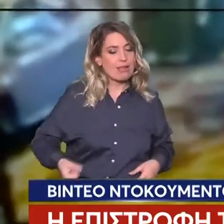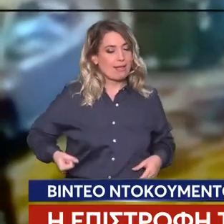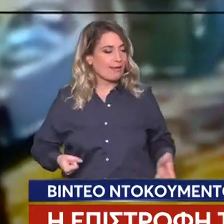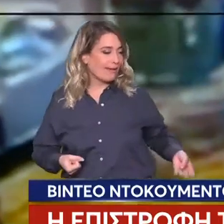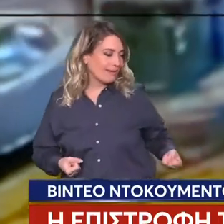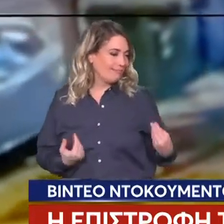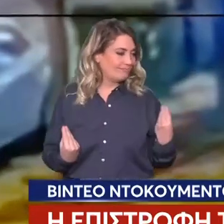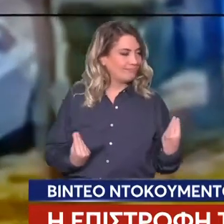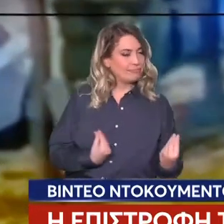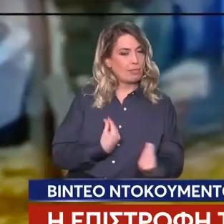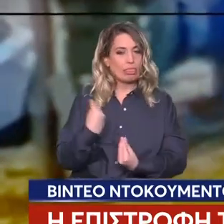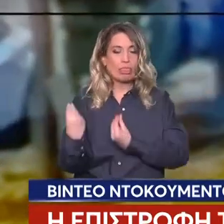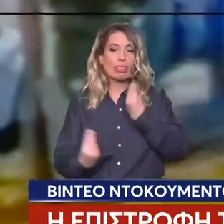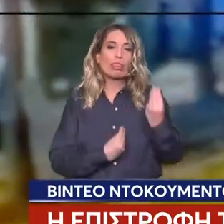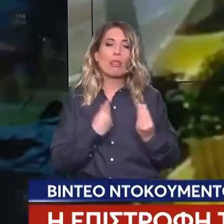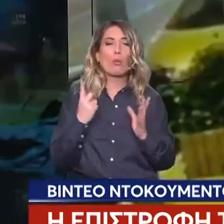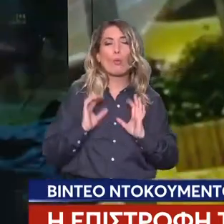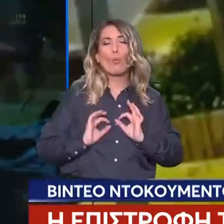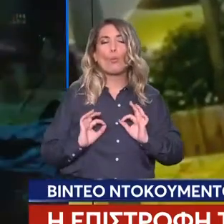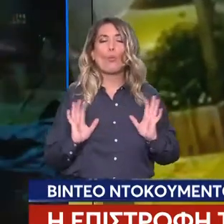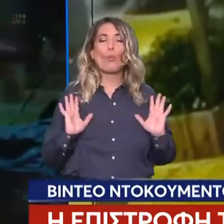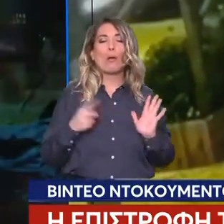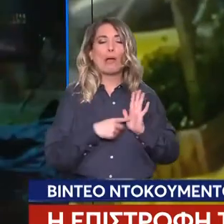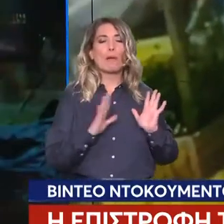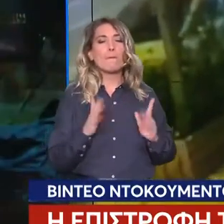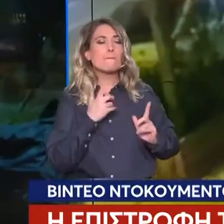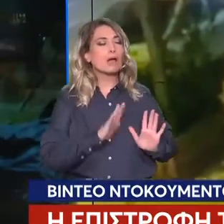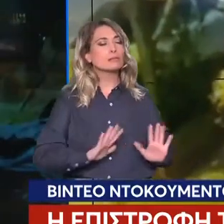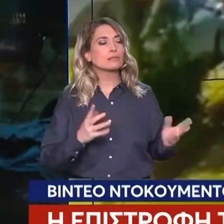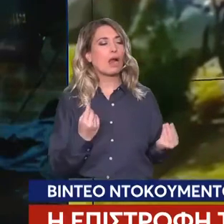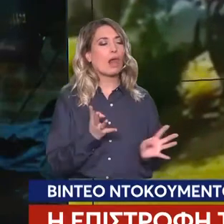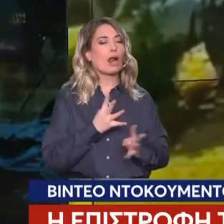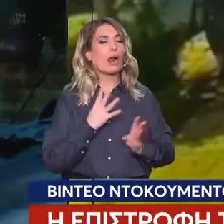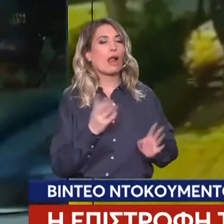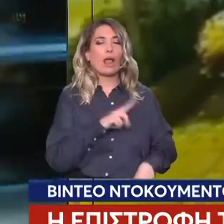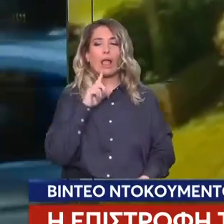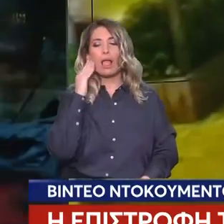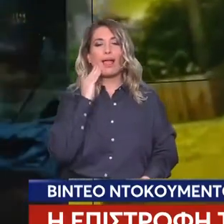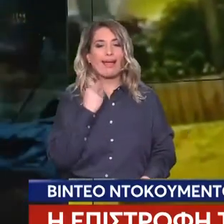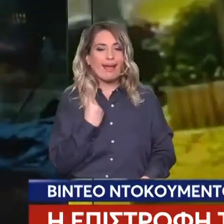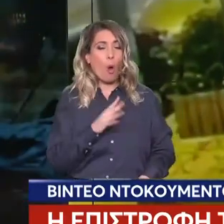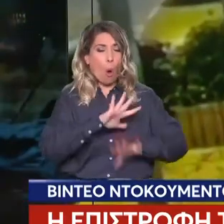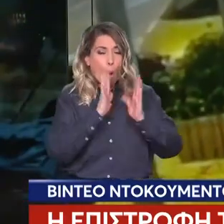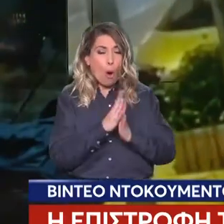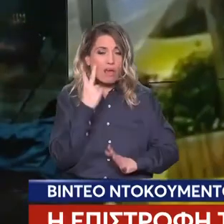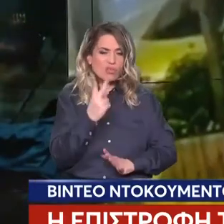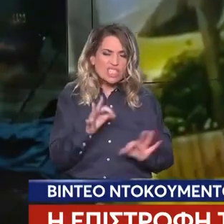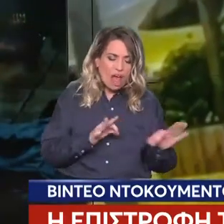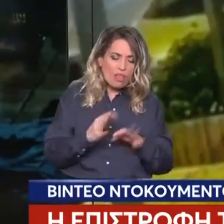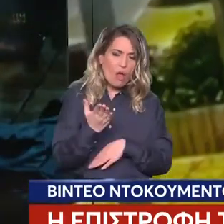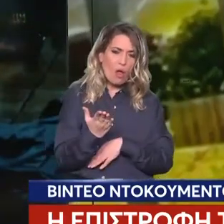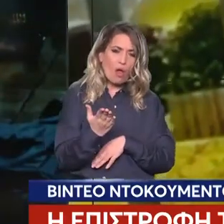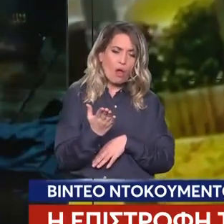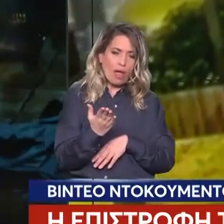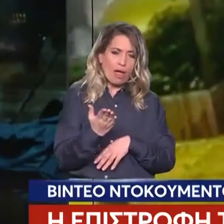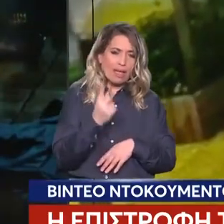έγκυο. Όπως τους βλέπετε, αμέριμνος, σαν να μην τρέχει τίποτα, προσπαθεί να τη χαλαρώσει, να την παραπλανήσει. Είναι προφανώς μέρος του σχεδίου όλο αυτό. Φτάνουν